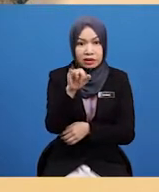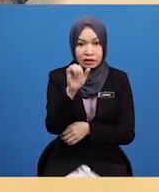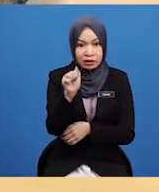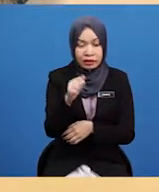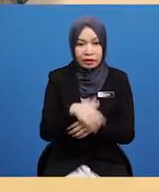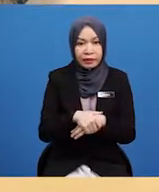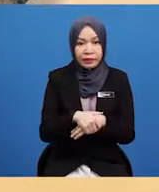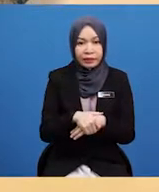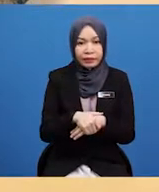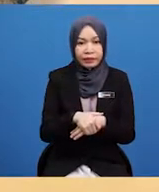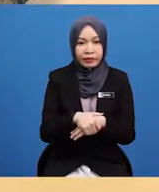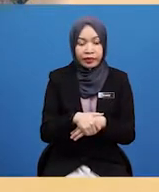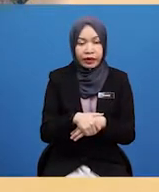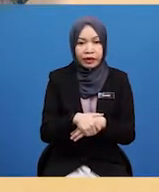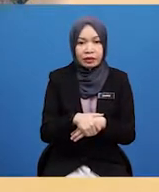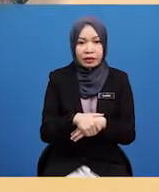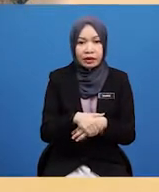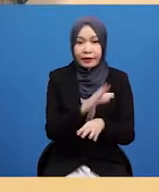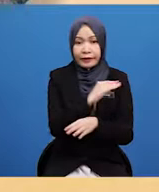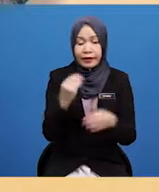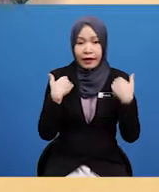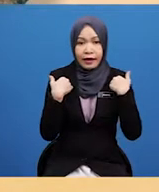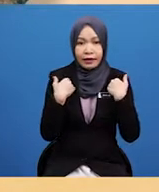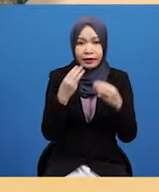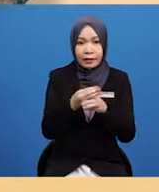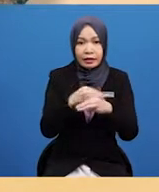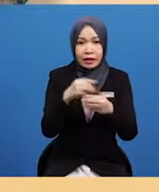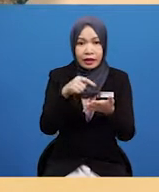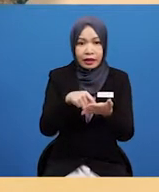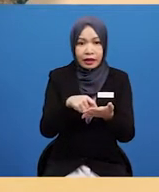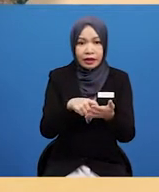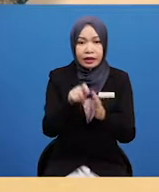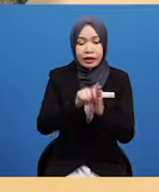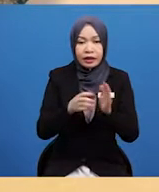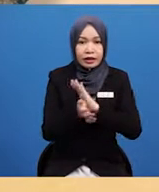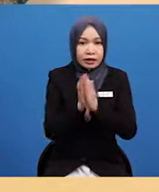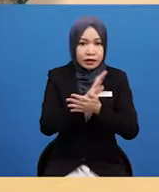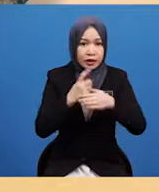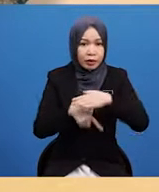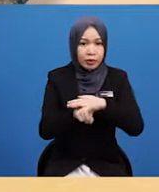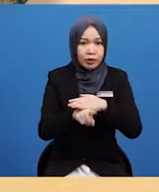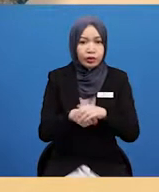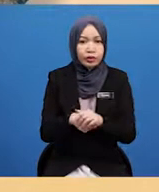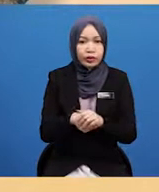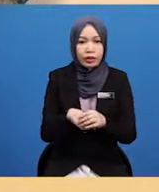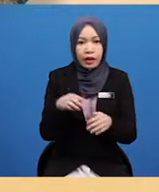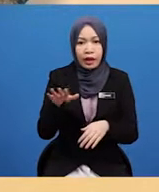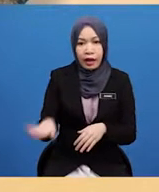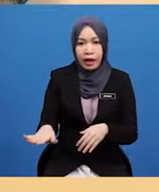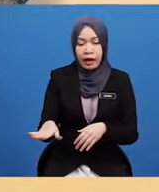Kemuncak krisis Balkan ialah apabila berlakunya pembunuhan Arduke Ferdinand, putera